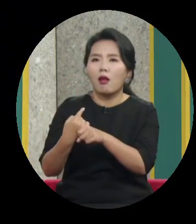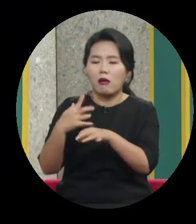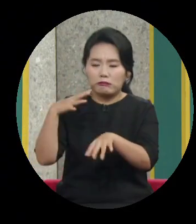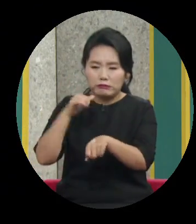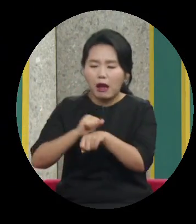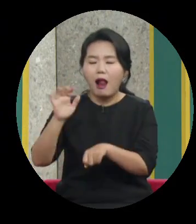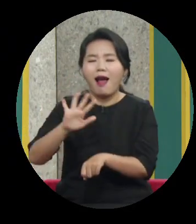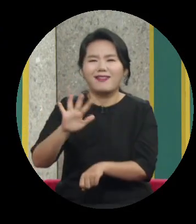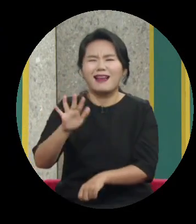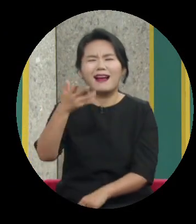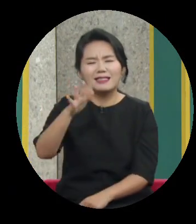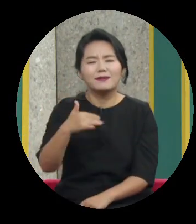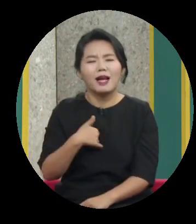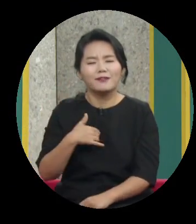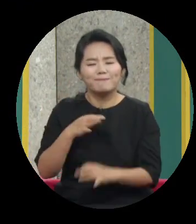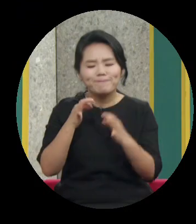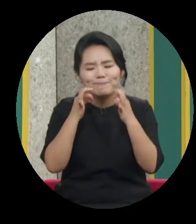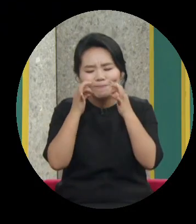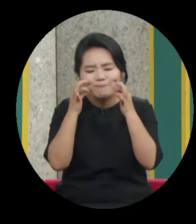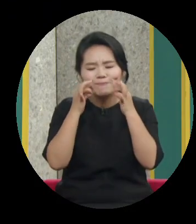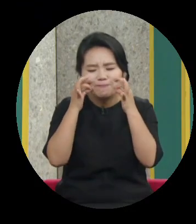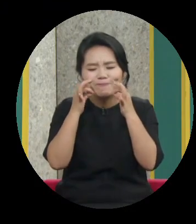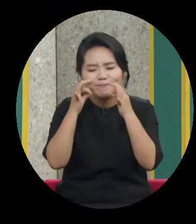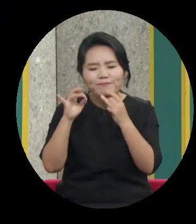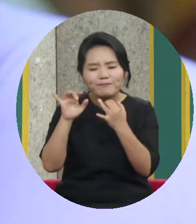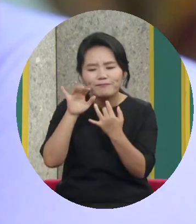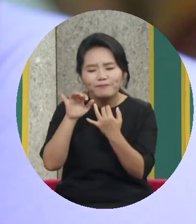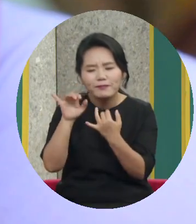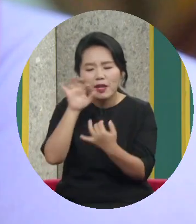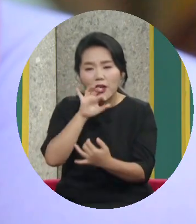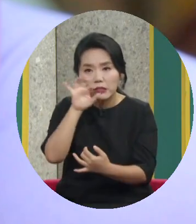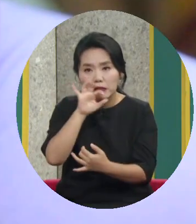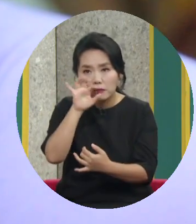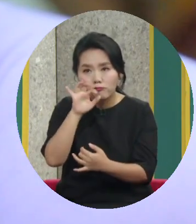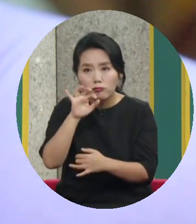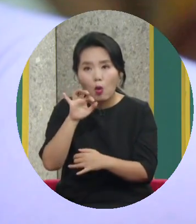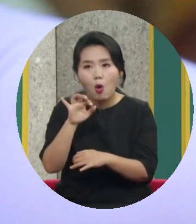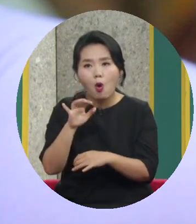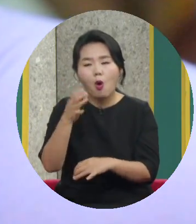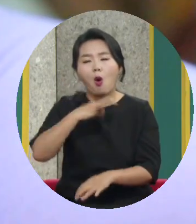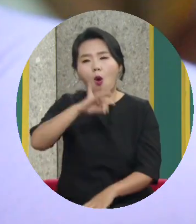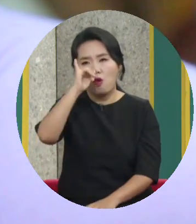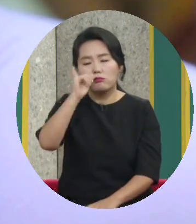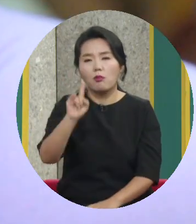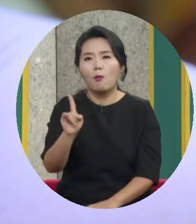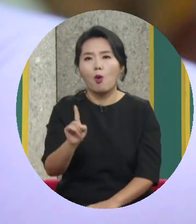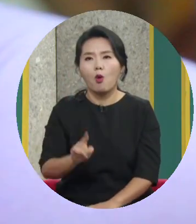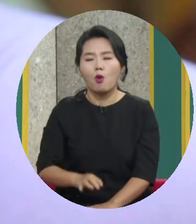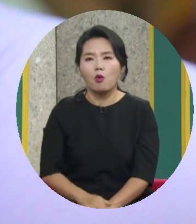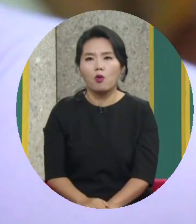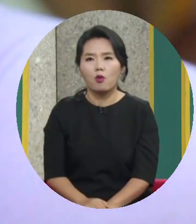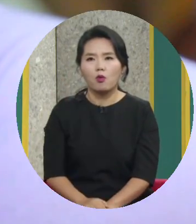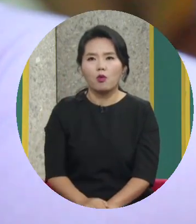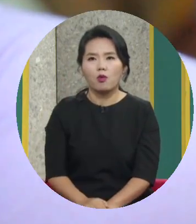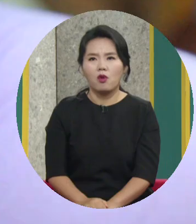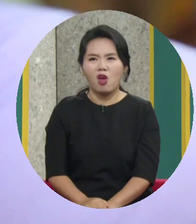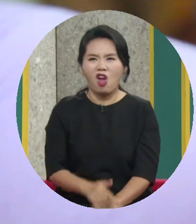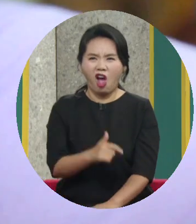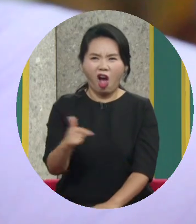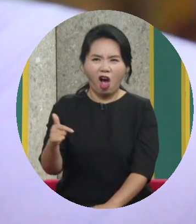꾸준히 연습한 덕에 얻은 게 많습니다. 한 번 더 힘차게. 더 힘차게 할 수